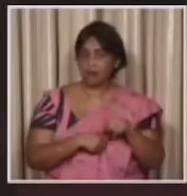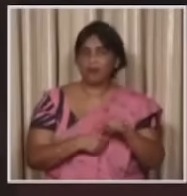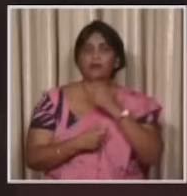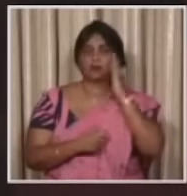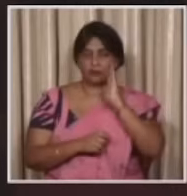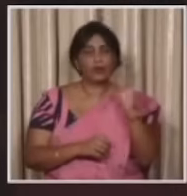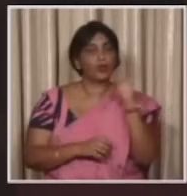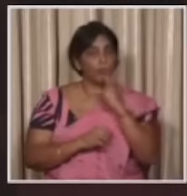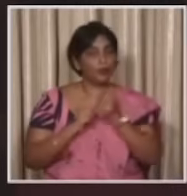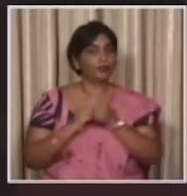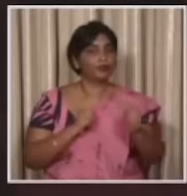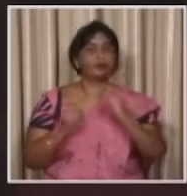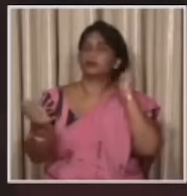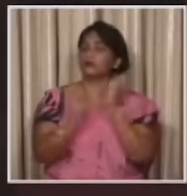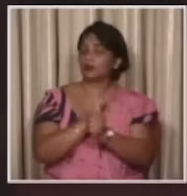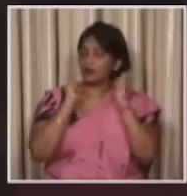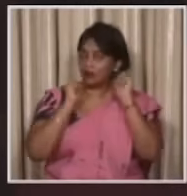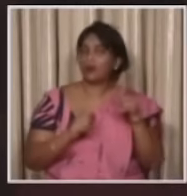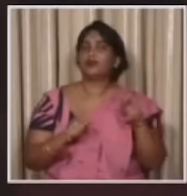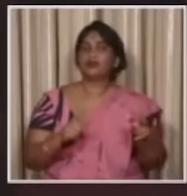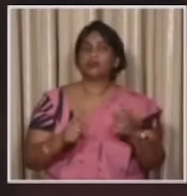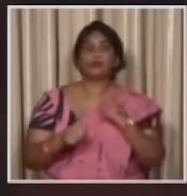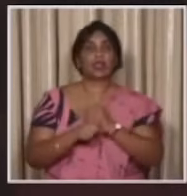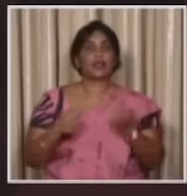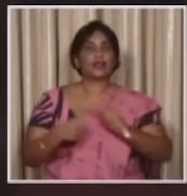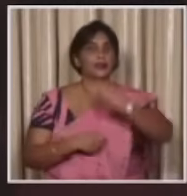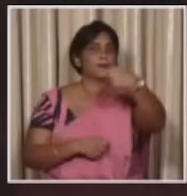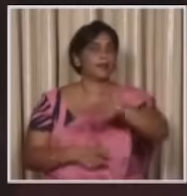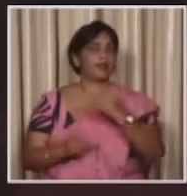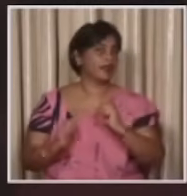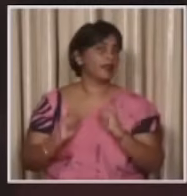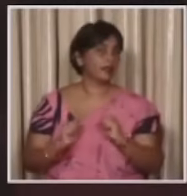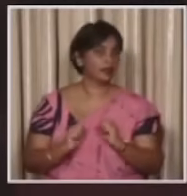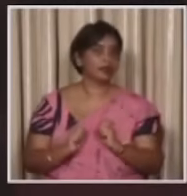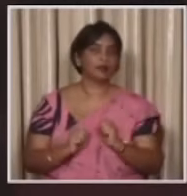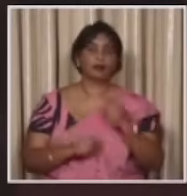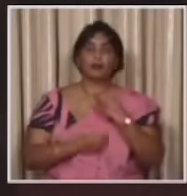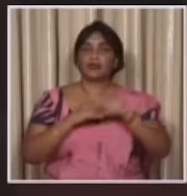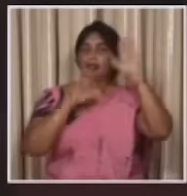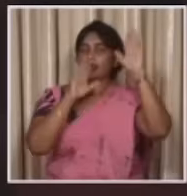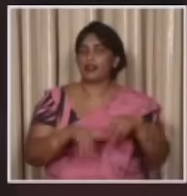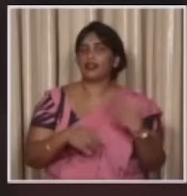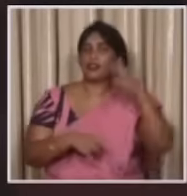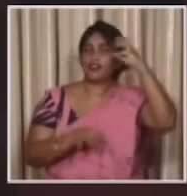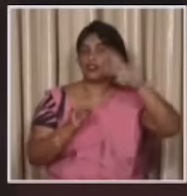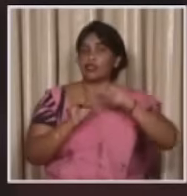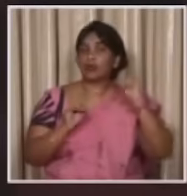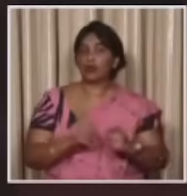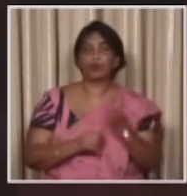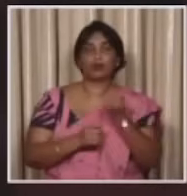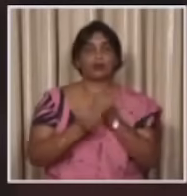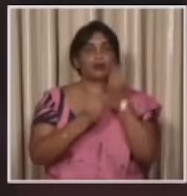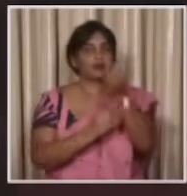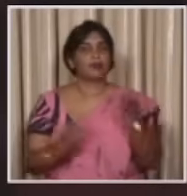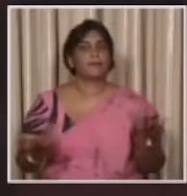ස්වභාවික වායුවෙන් දුවන්න පරිවර්තනය වෙලා තියෙනවා. හැබැයි අපිට ගෑස් ගන්න විදියක් නැහැ. ඇයි? කවුරුත් ආයෝජනය කරන්න ඉන්නේ නැහැ. විදුලි බල මණ්ඩලයටත් මුදල් ආයෝජනය